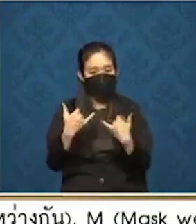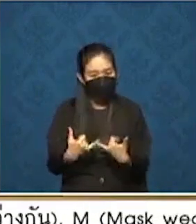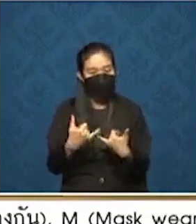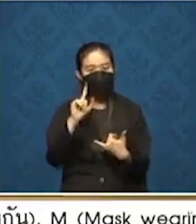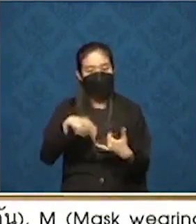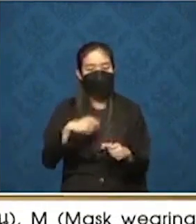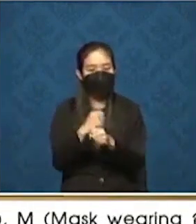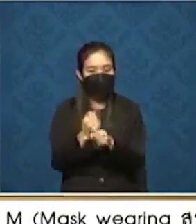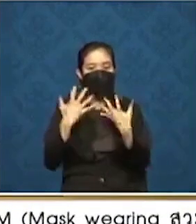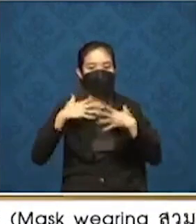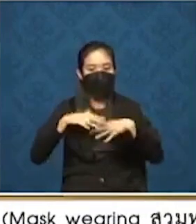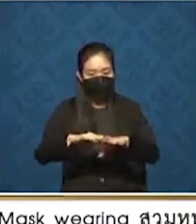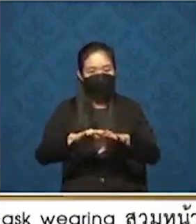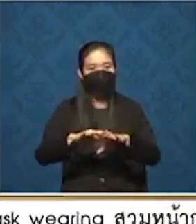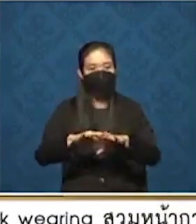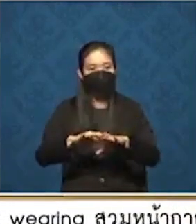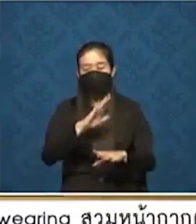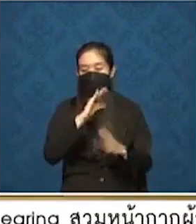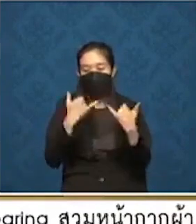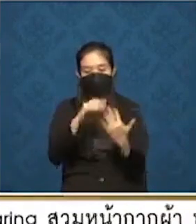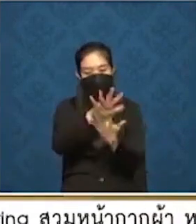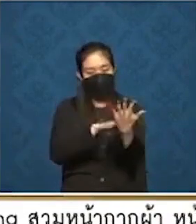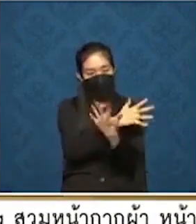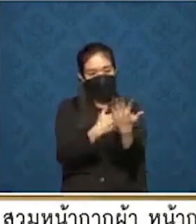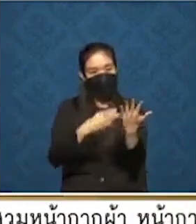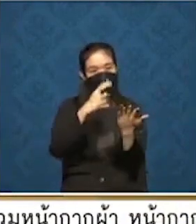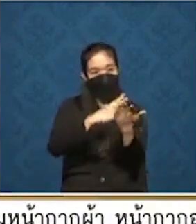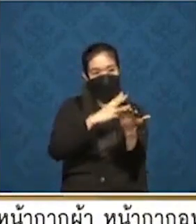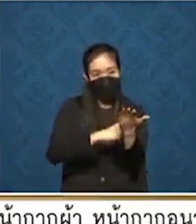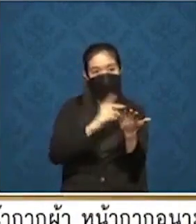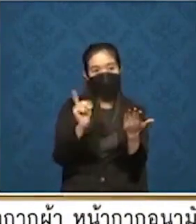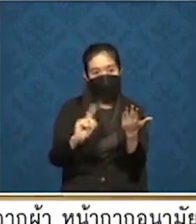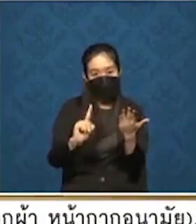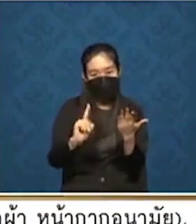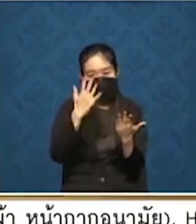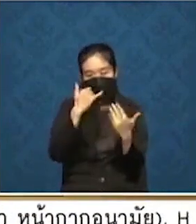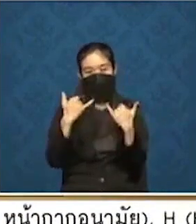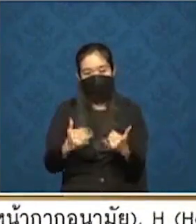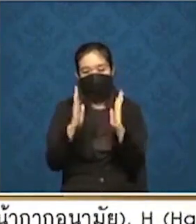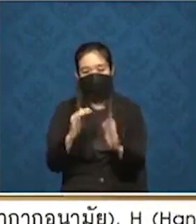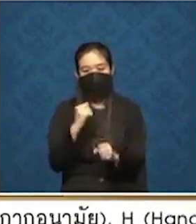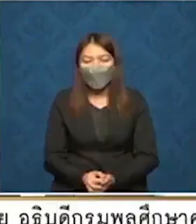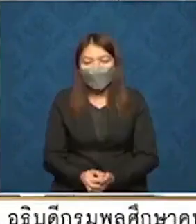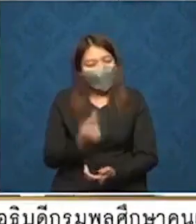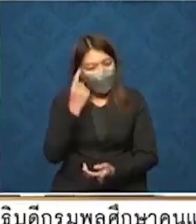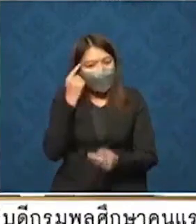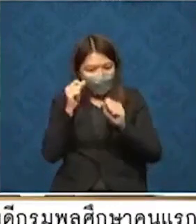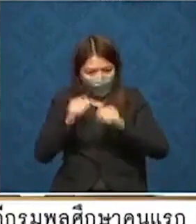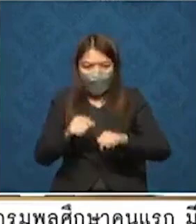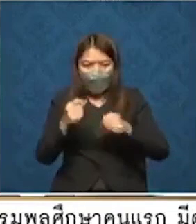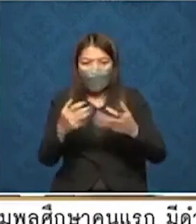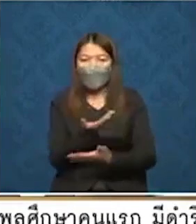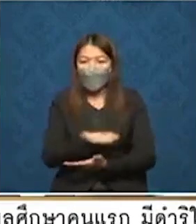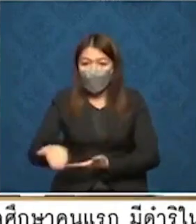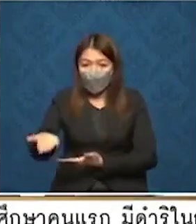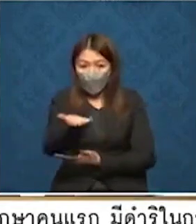ainda zag museumเช้าะที่หนวยงานเขากมารอเราอยู่นะครับ ก็จะขอมะต